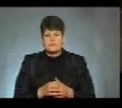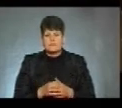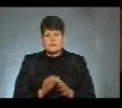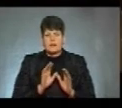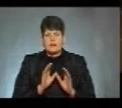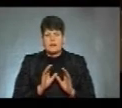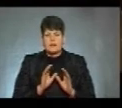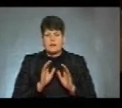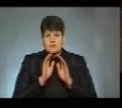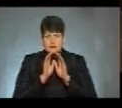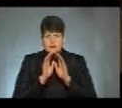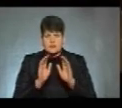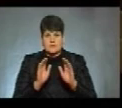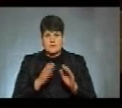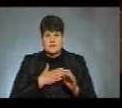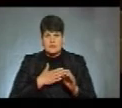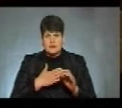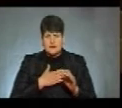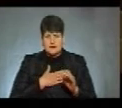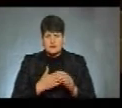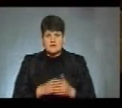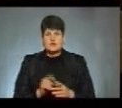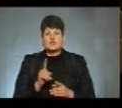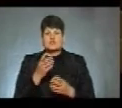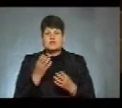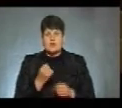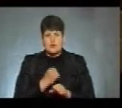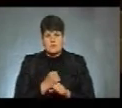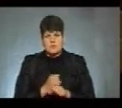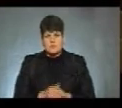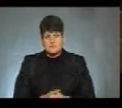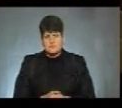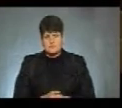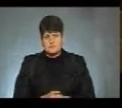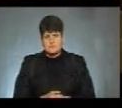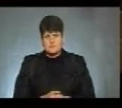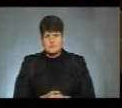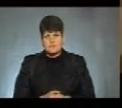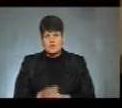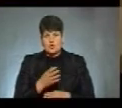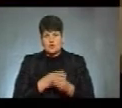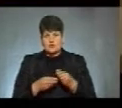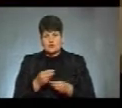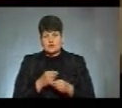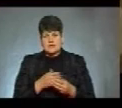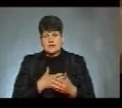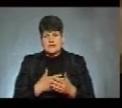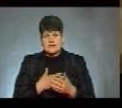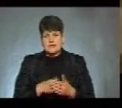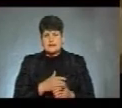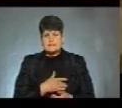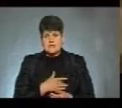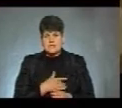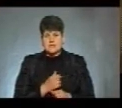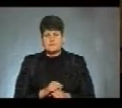Ви особисто дихали, так? Дихали в легені, ще що робили? штучне дихання серця. Даних вам було для допитали